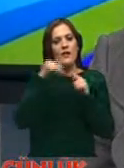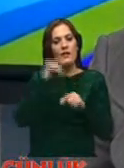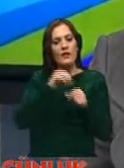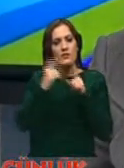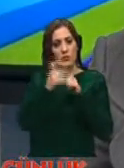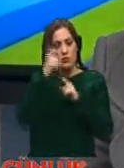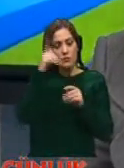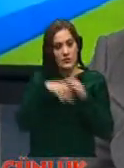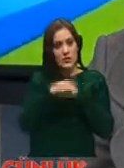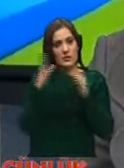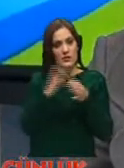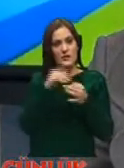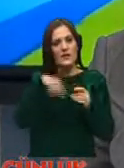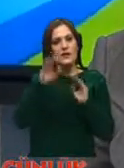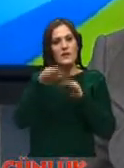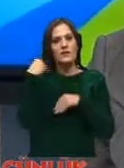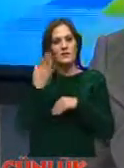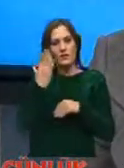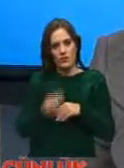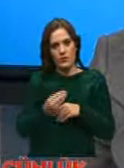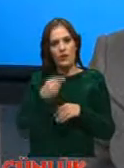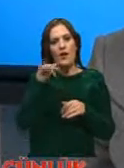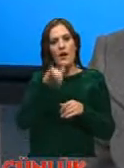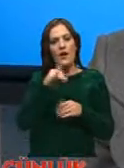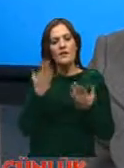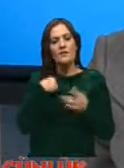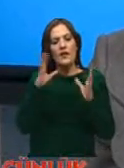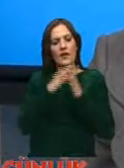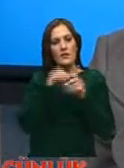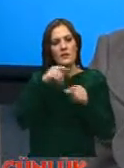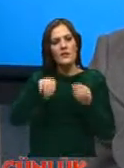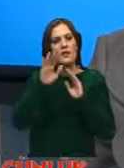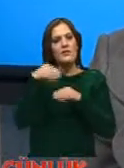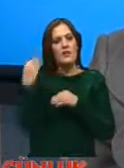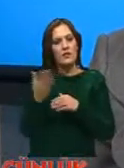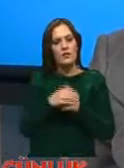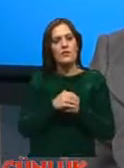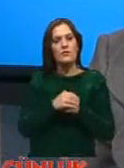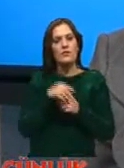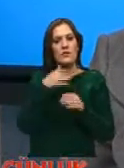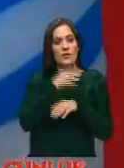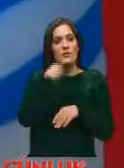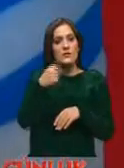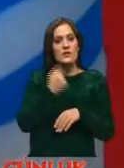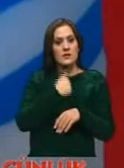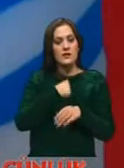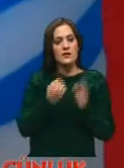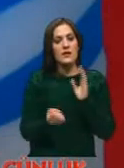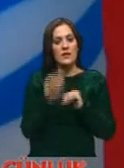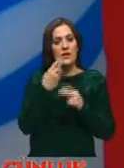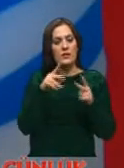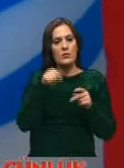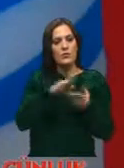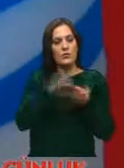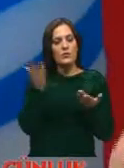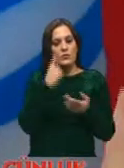haklarının korunması, saklanması ile ilgili destek veriyor oluyorlar. Aynı şekilde ekiplerimize de bu şekilde destek gerçekten oluruz. Gerçekten bu sıkıntı yaratabilir bu